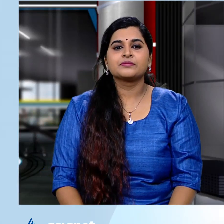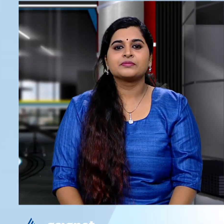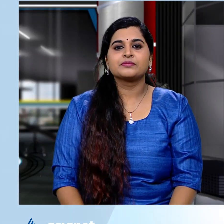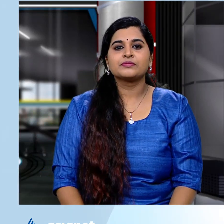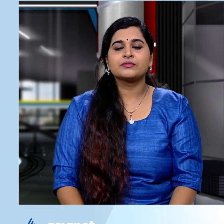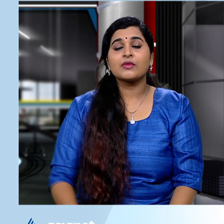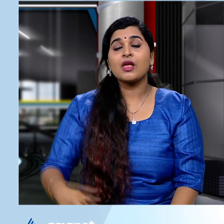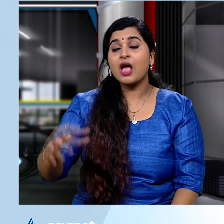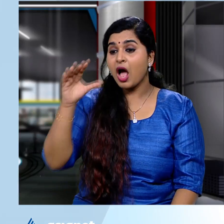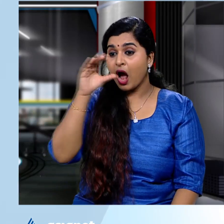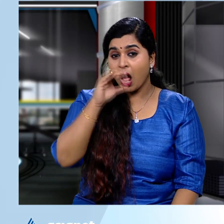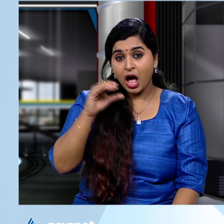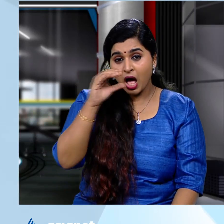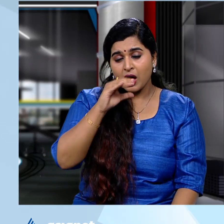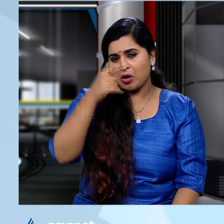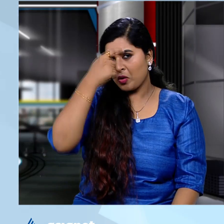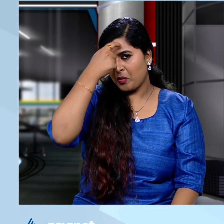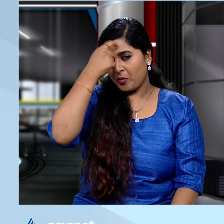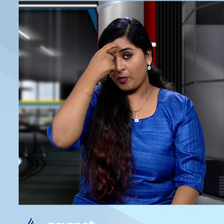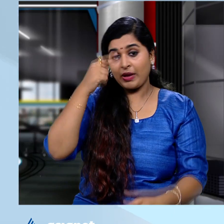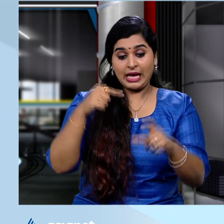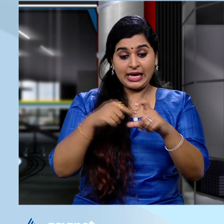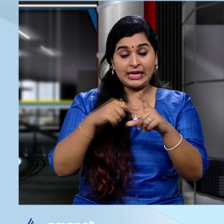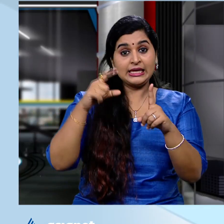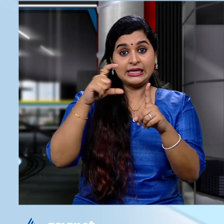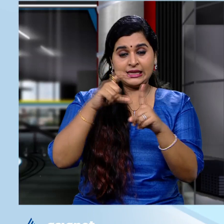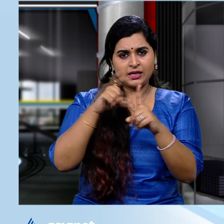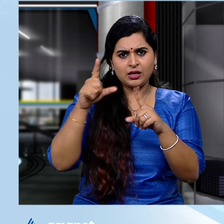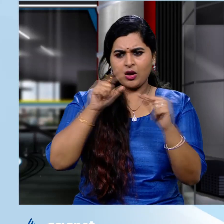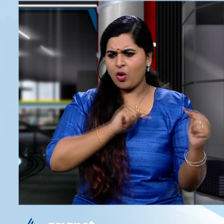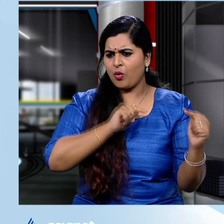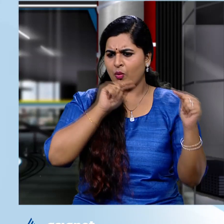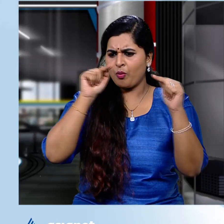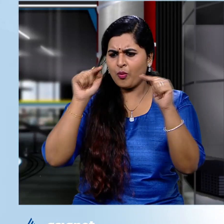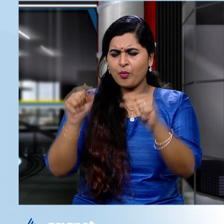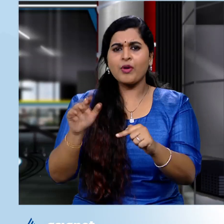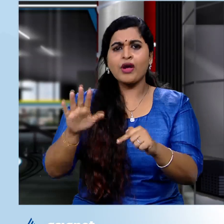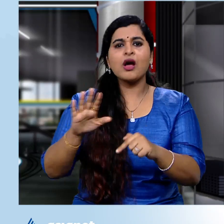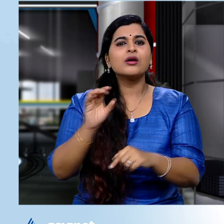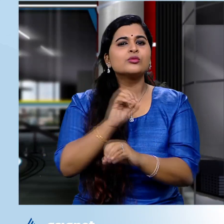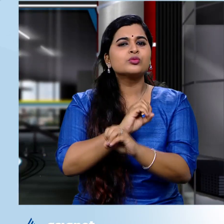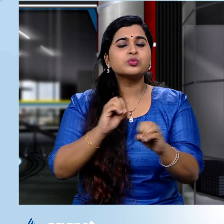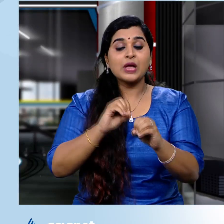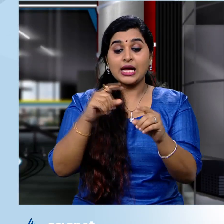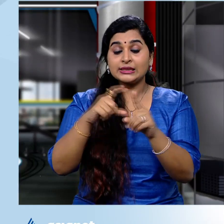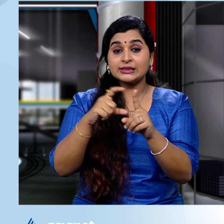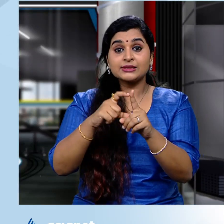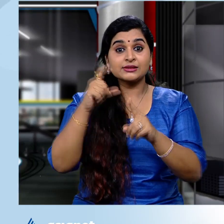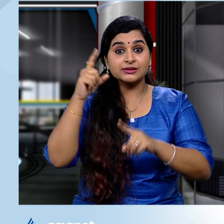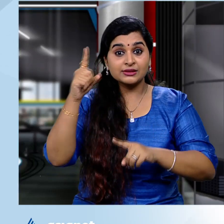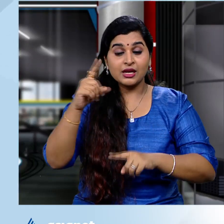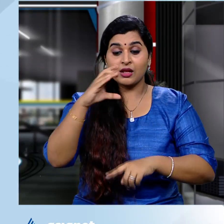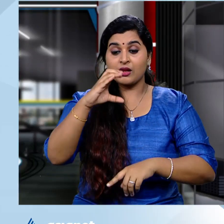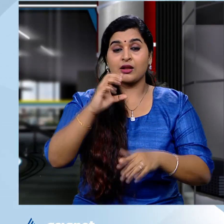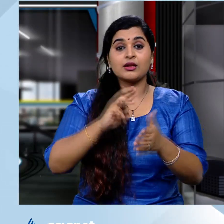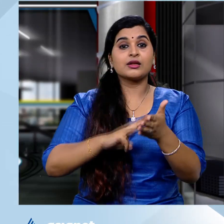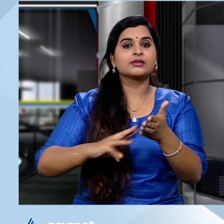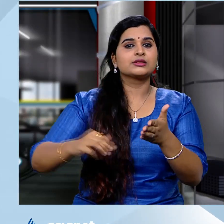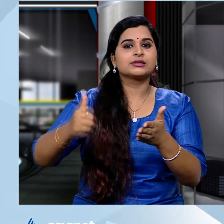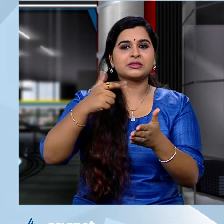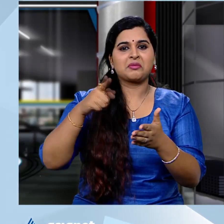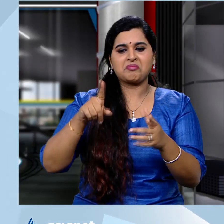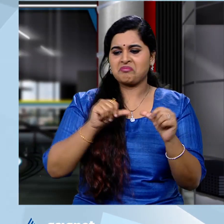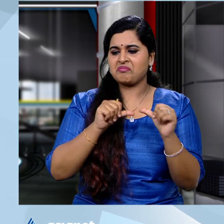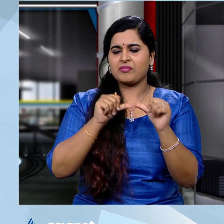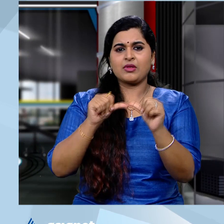മദ്യനയ കേസിൽ ഇഡിക്ക് മുന്നിൽ ചോദ്യം ചെയ്യലിന് ഹാജരാകാതെ ദില്ലി മുഖ്യമന്ത്രി അരവിന്ദ് കെജ്രിവാൾ. ഇഡിയുടെ നോട്ടീസ് രാഷ്ട്രീയ പ്രേരിതമെന്ന് കാട്ടി കെജ്രിവാൾ മറുപടി